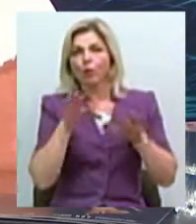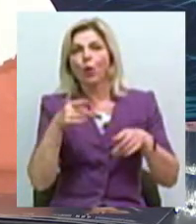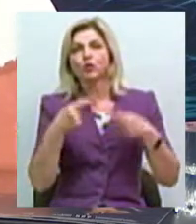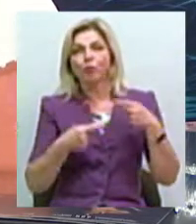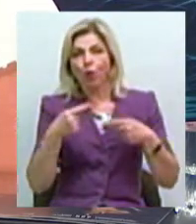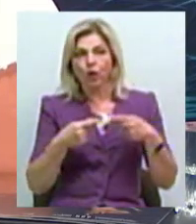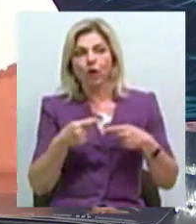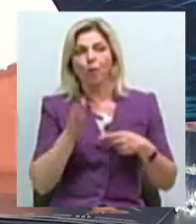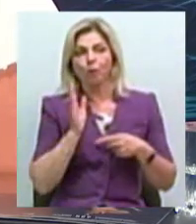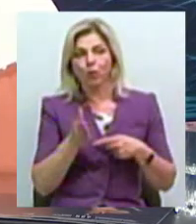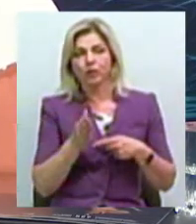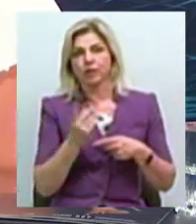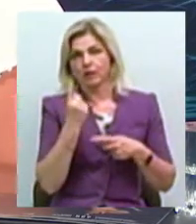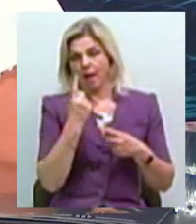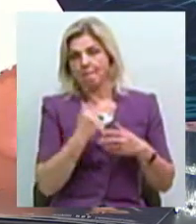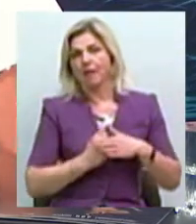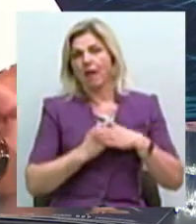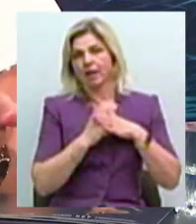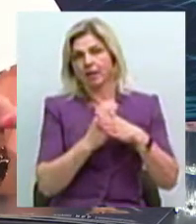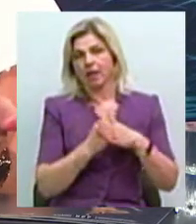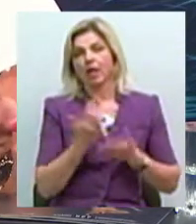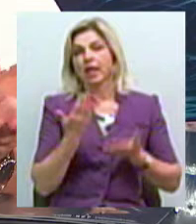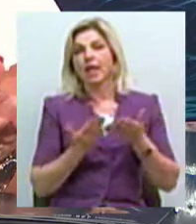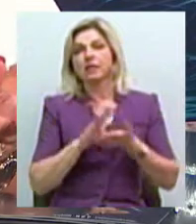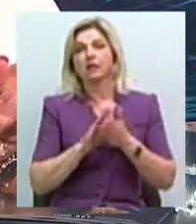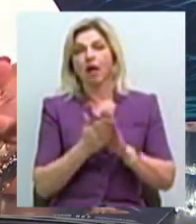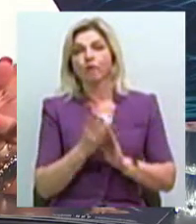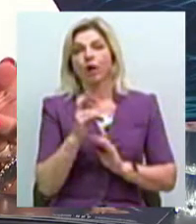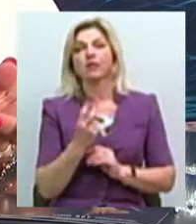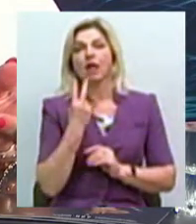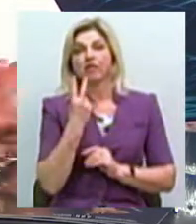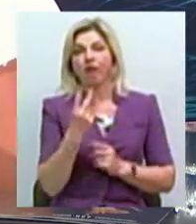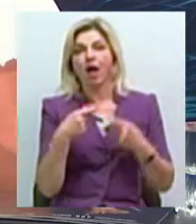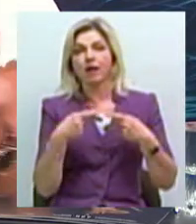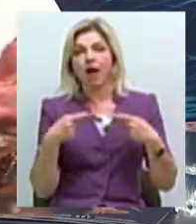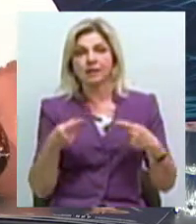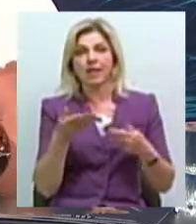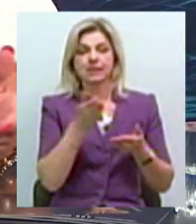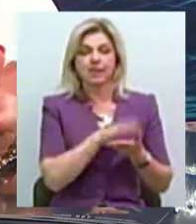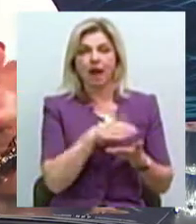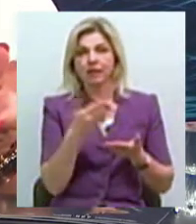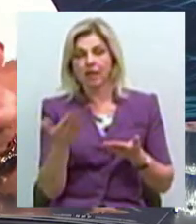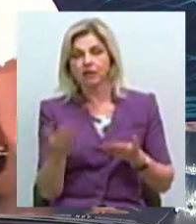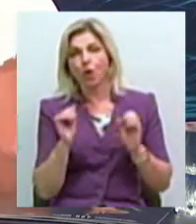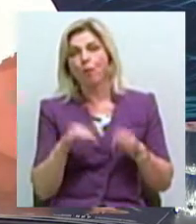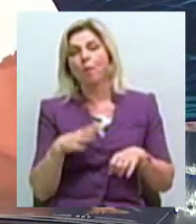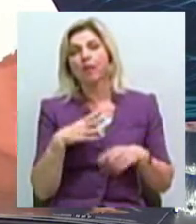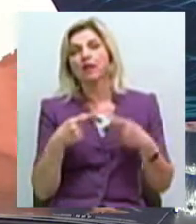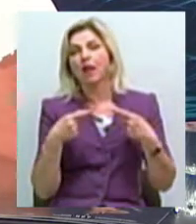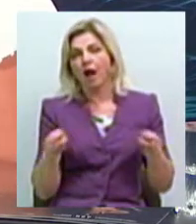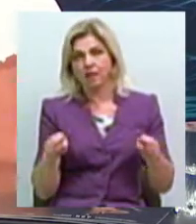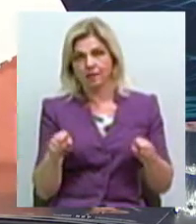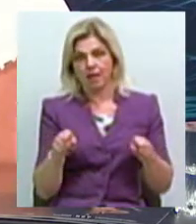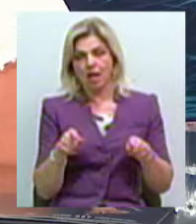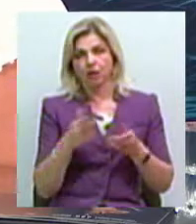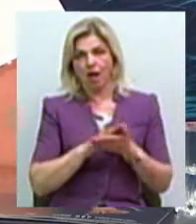будет приоритетом, поэтому если договор будет на двух разных страницах, то есть это могут быть совершенно два разные договора.